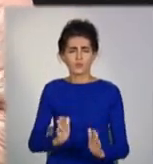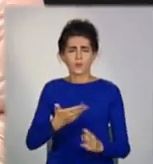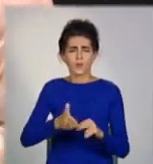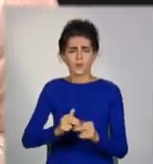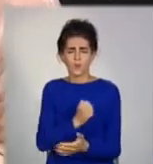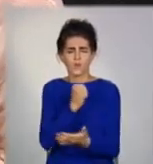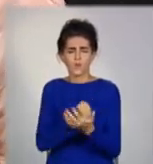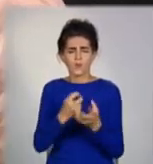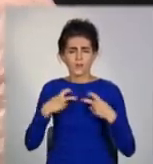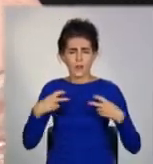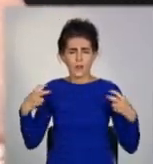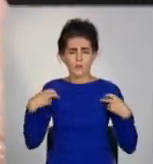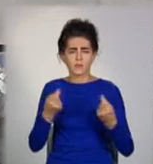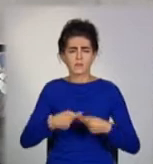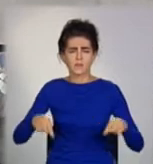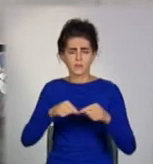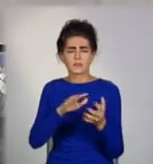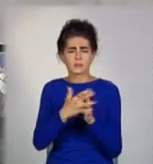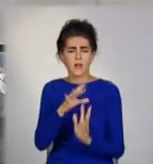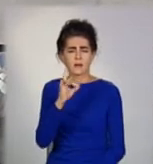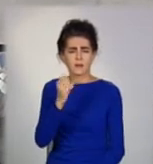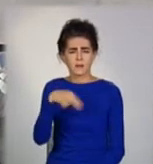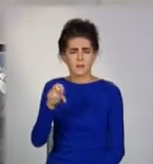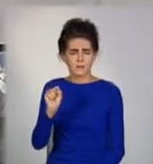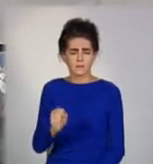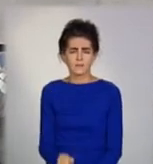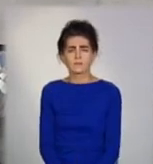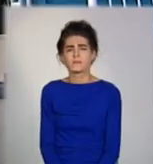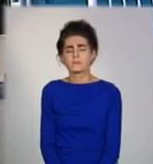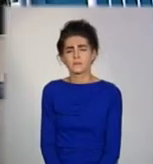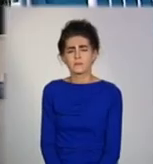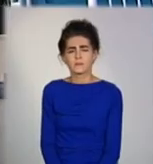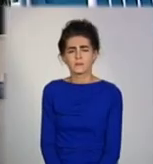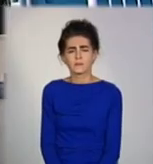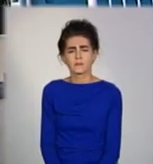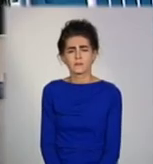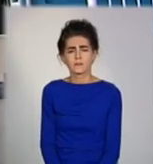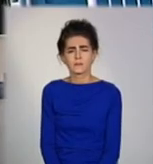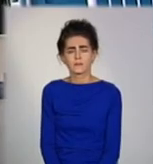ухвалити депутати на селищній раді. Валентина Чурікова, Віктор Зубенко, телеканал «Донбас».